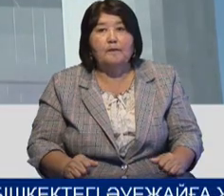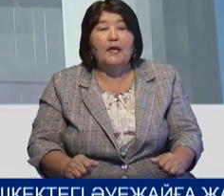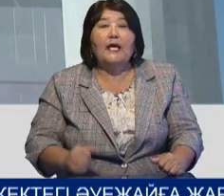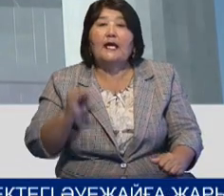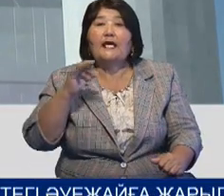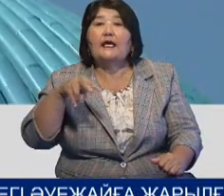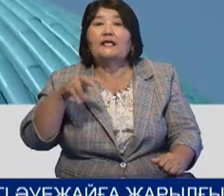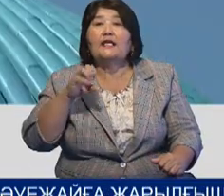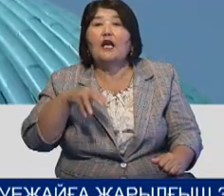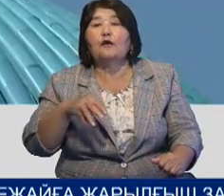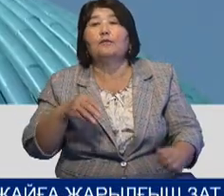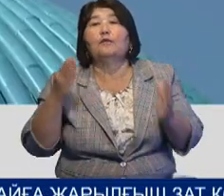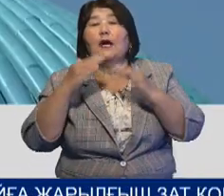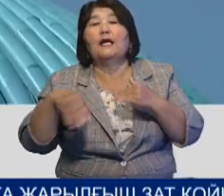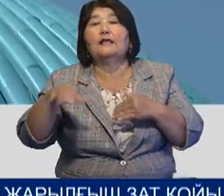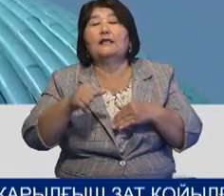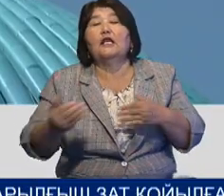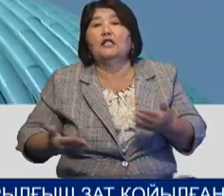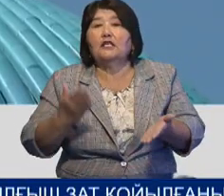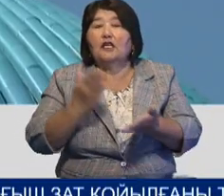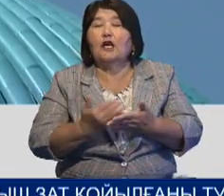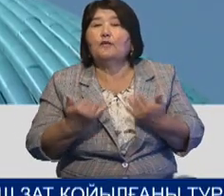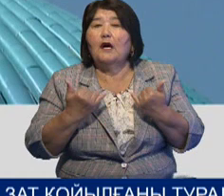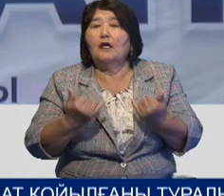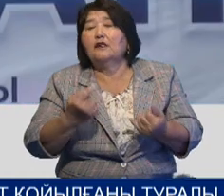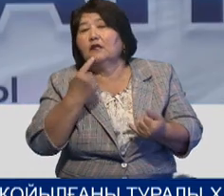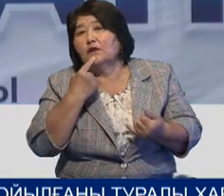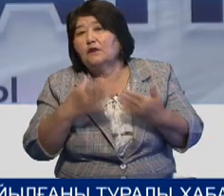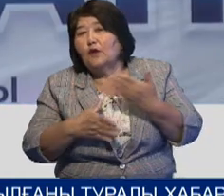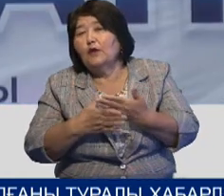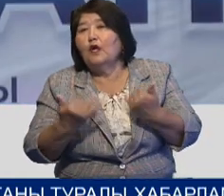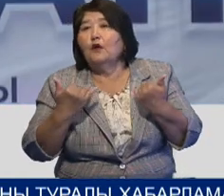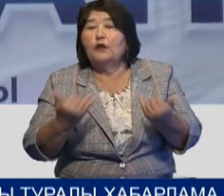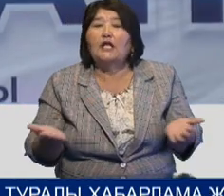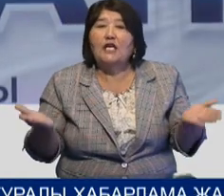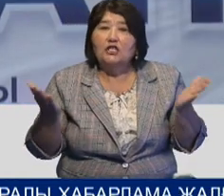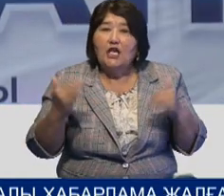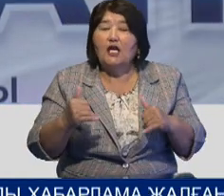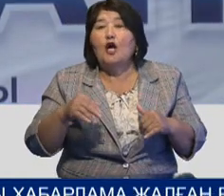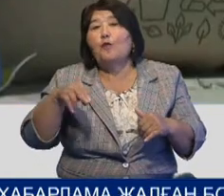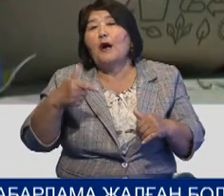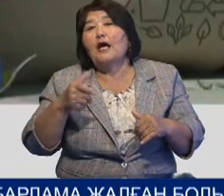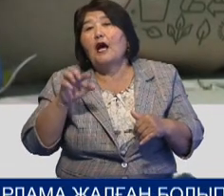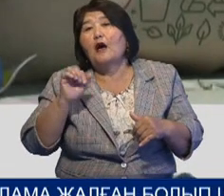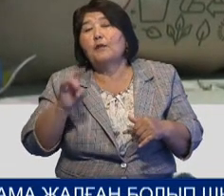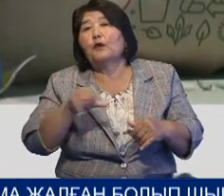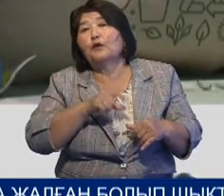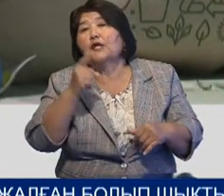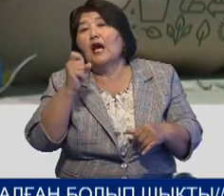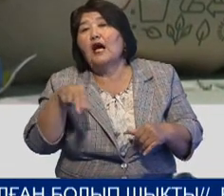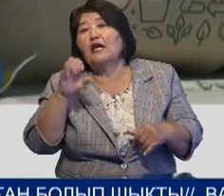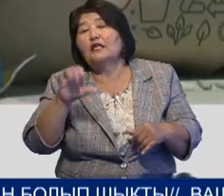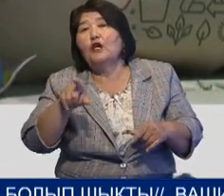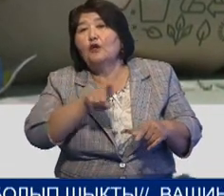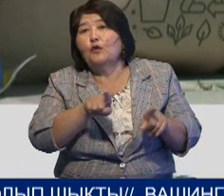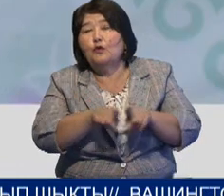Ислам діні жағдайы бар азаматтарды қоғамдағы қайырымдылыққа мұқтаж болған кісілерге қол ұшын беруге шақырады. Пайғамбарымыз да өзінің бір хадисінде өзі